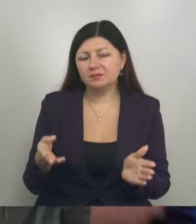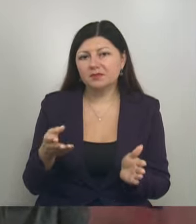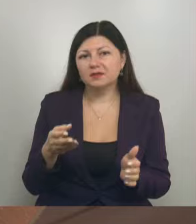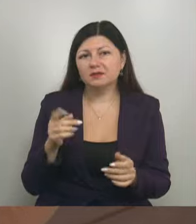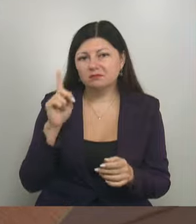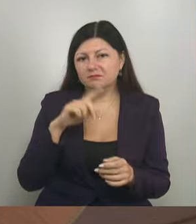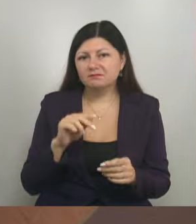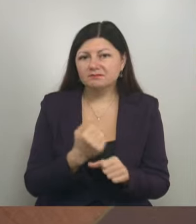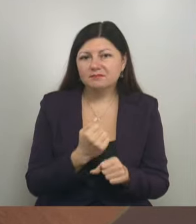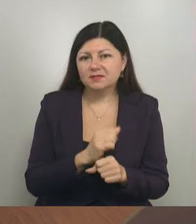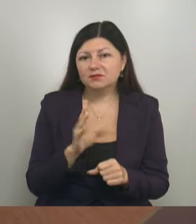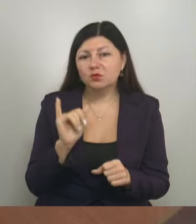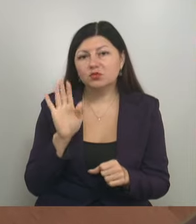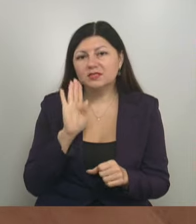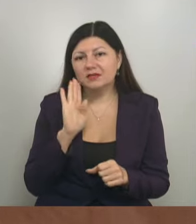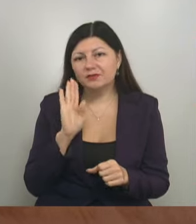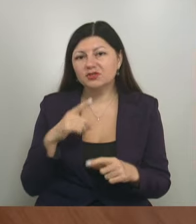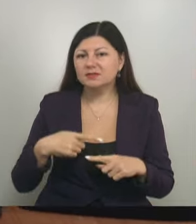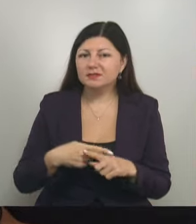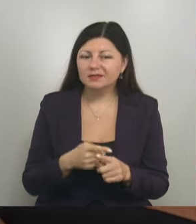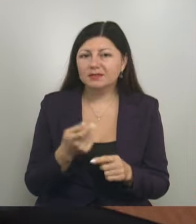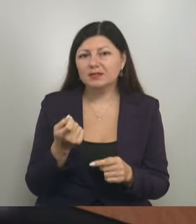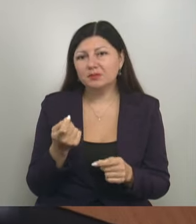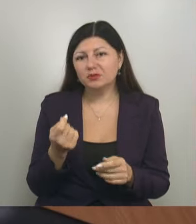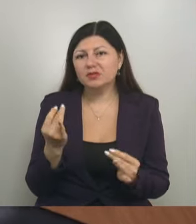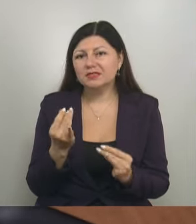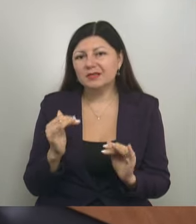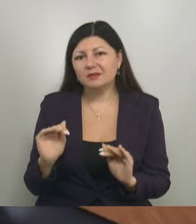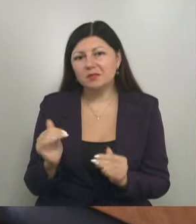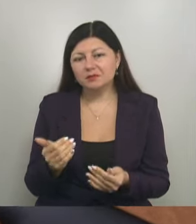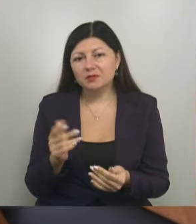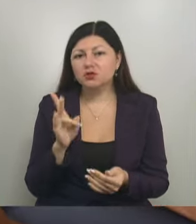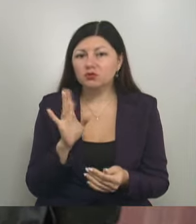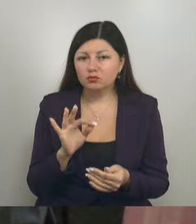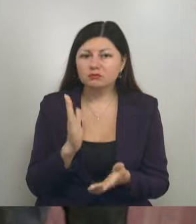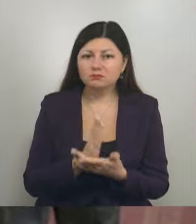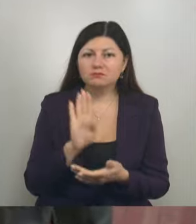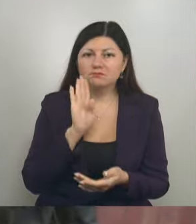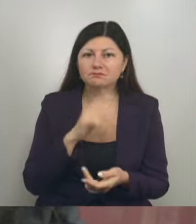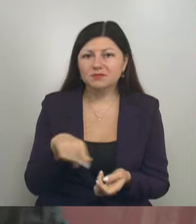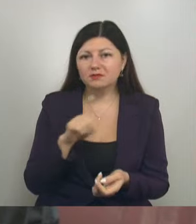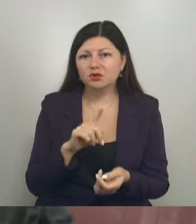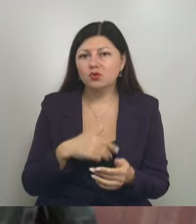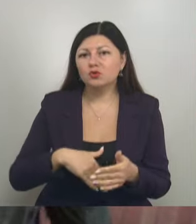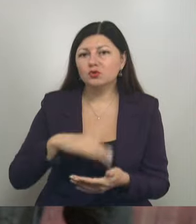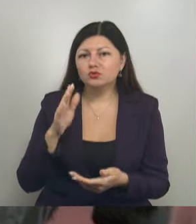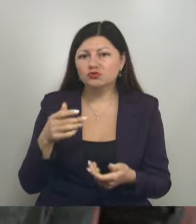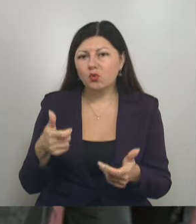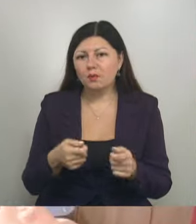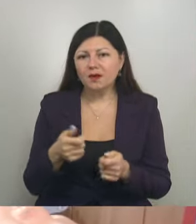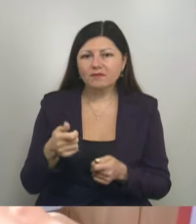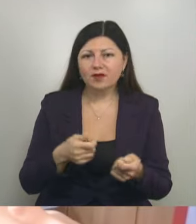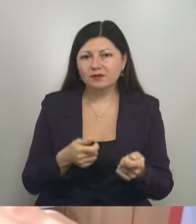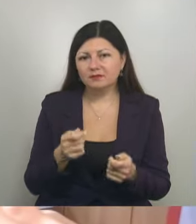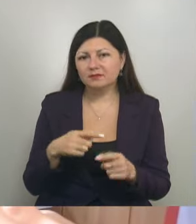нашими средствами. У девочек с техникой немножко интерес поменьше, но некоторые девочки даже лучше управлялись с техникой, чем у